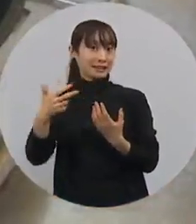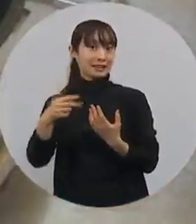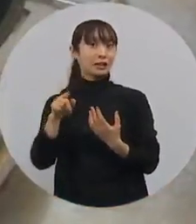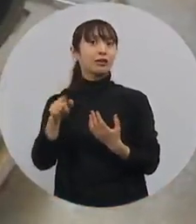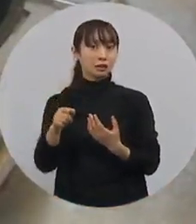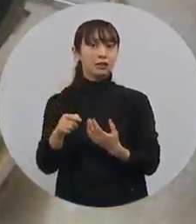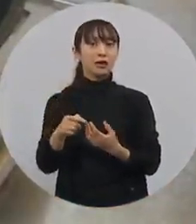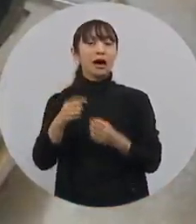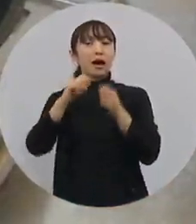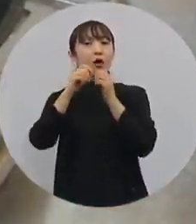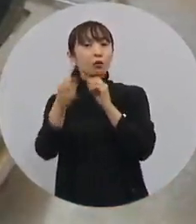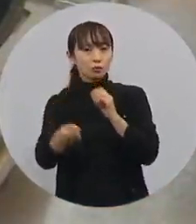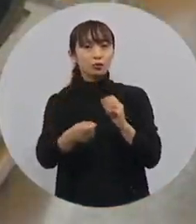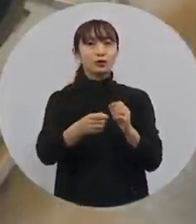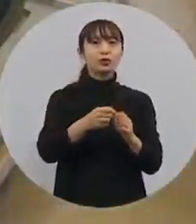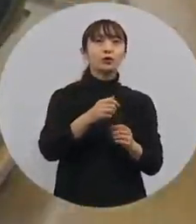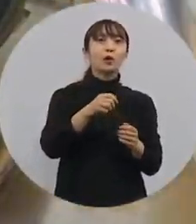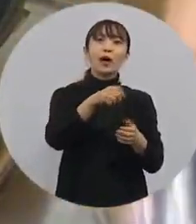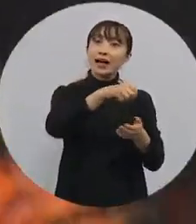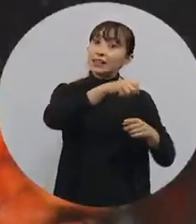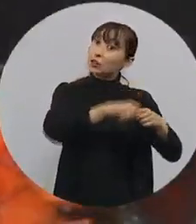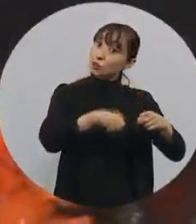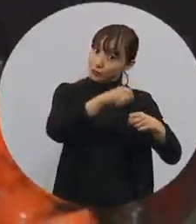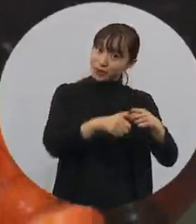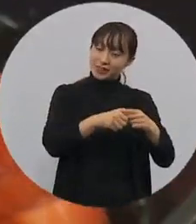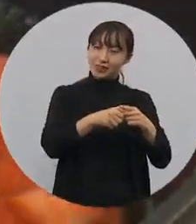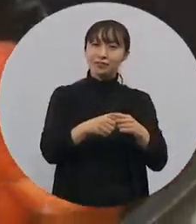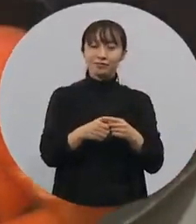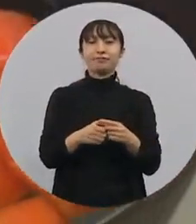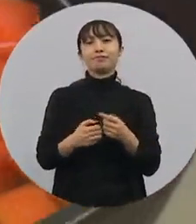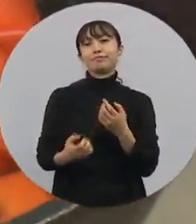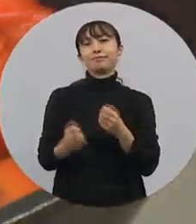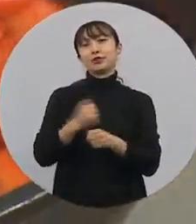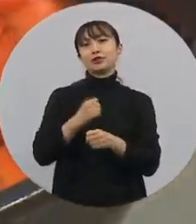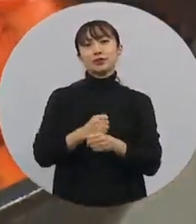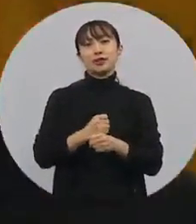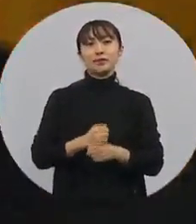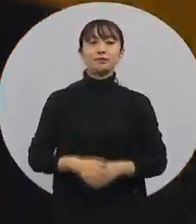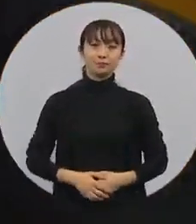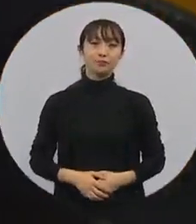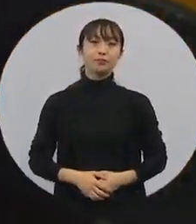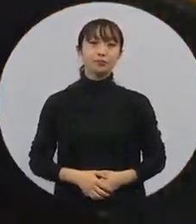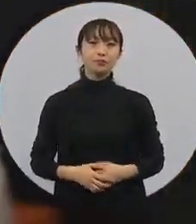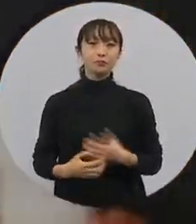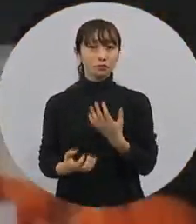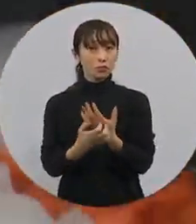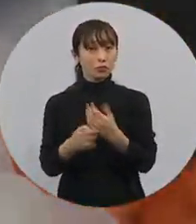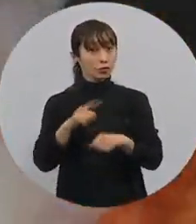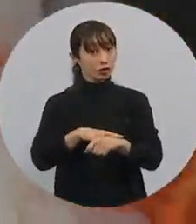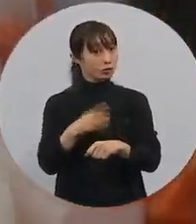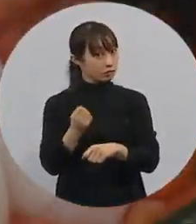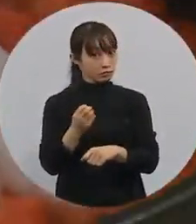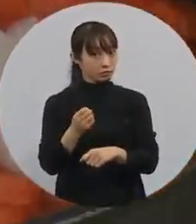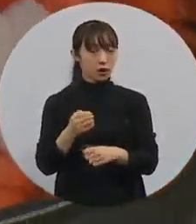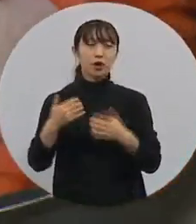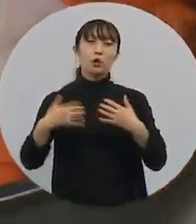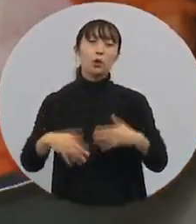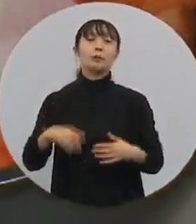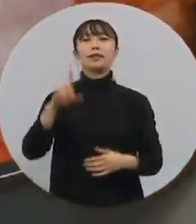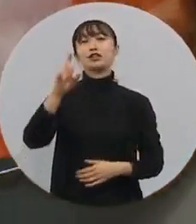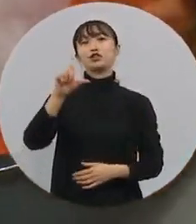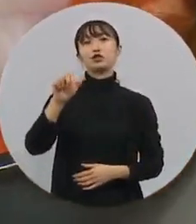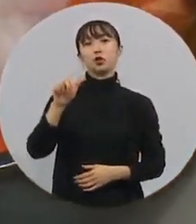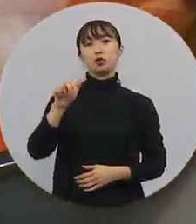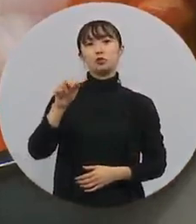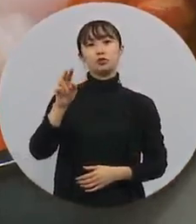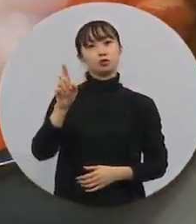じめ取った出汁ですね。 はい、 火にかけてどれぐらい煮込みましょう。 弱火で15分ほど煮込んでいき